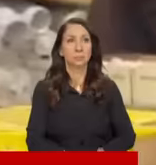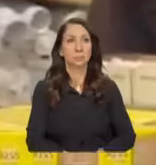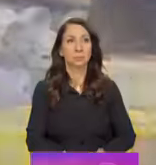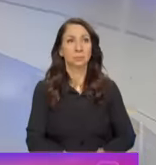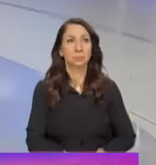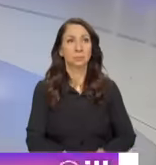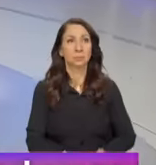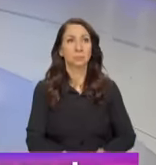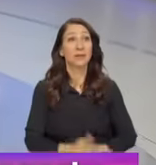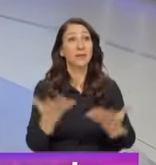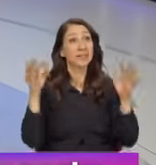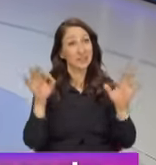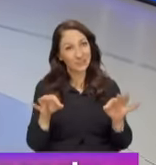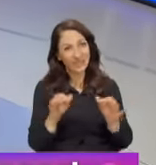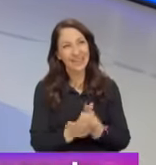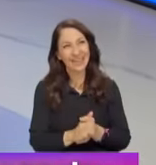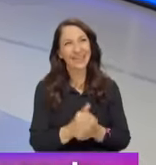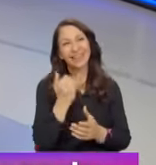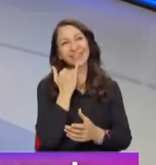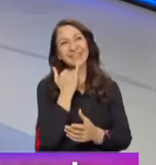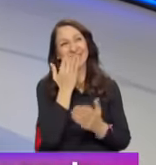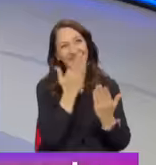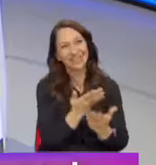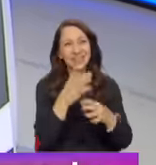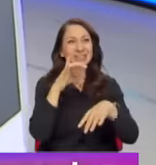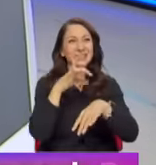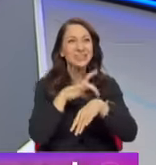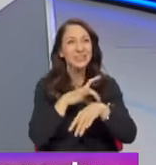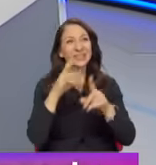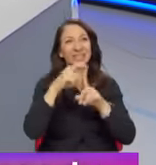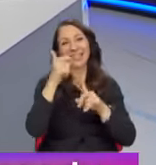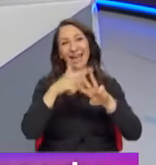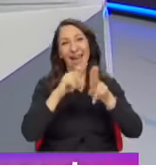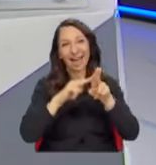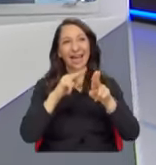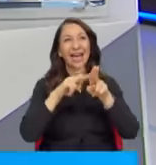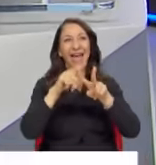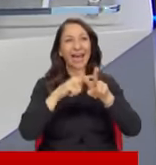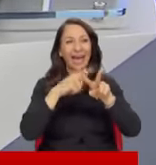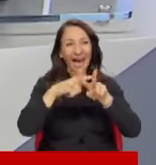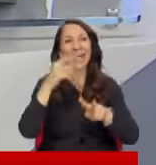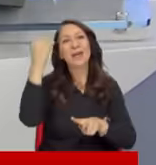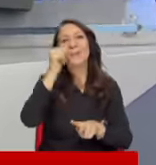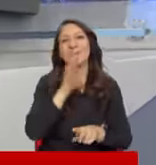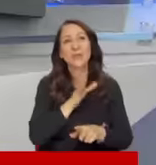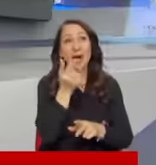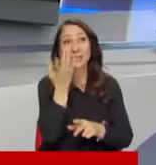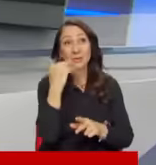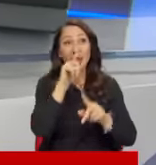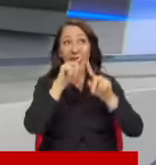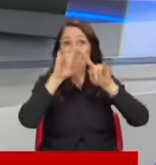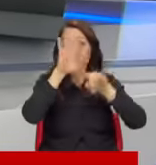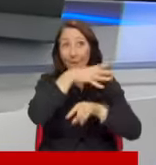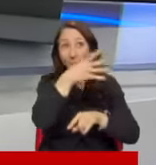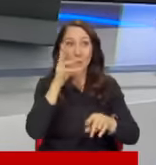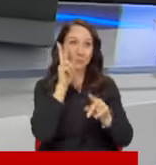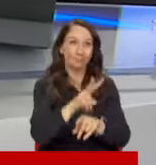versin ve şimdi konuğumuz E Doktor Dilek Kaya İmamoğlu az önce bir tablo gösterdik